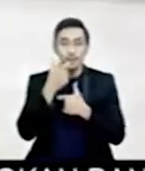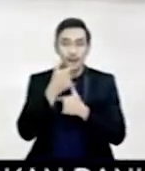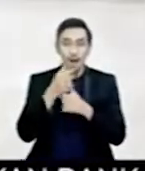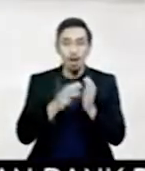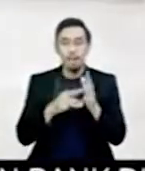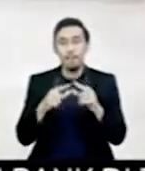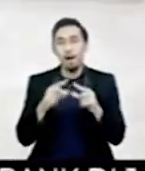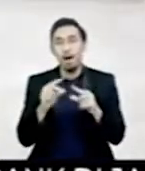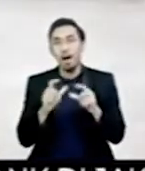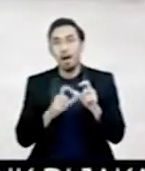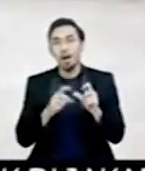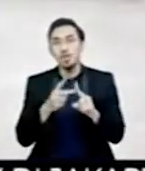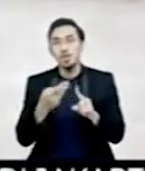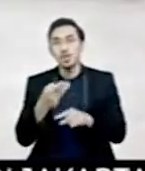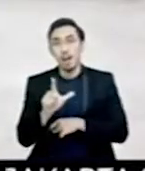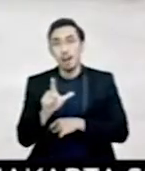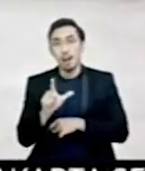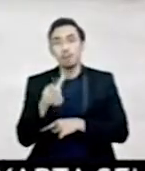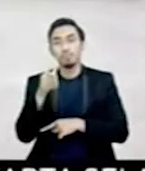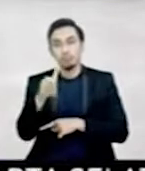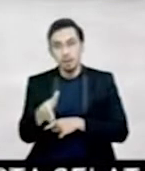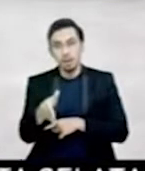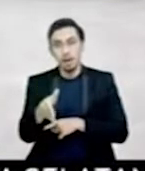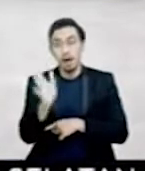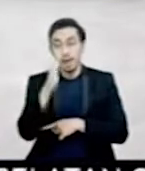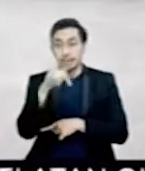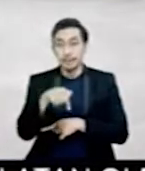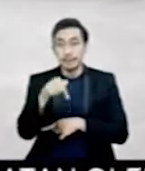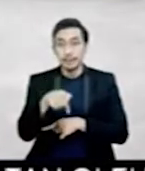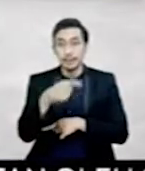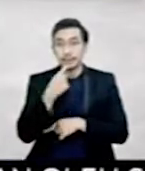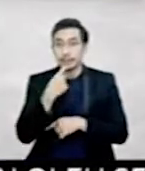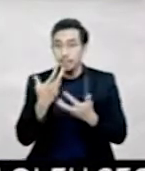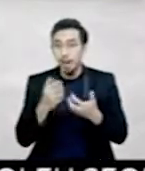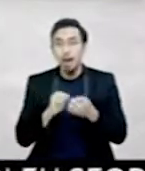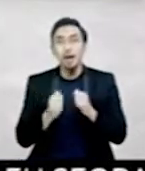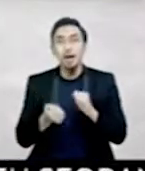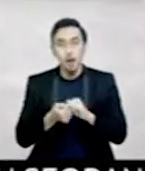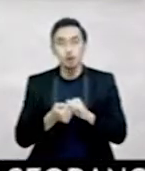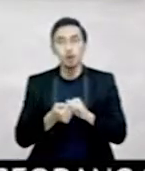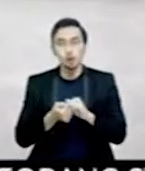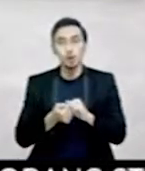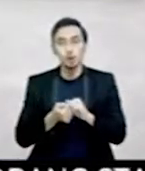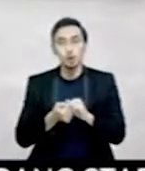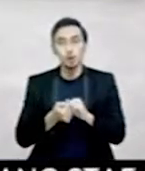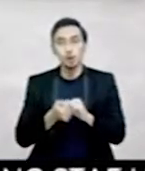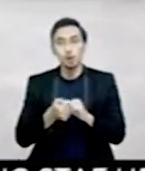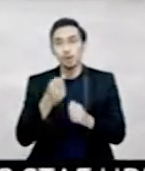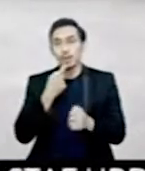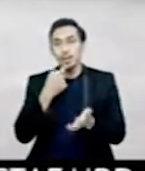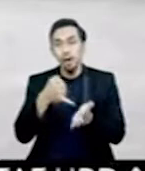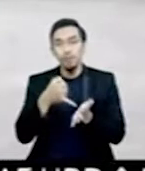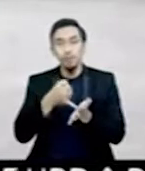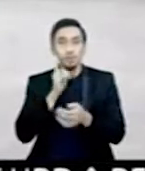di Treskrimsus Polda Metro Jaya pada hari ini terkait dengan kasus penyebaran konten pornografi yang